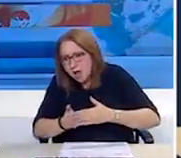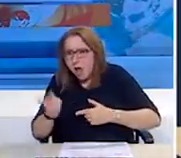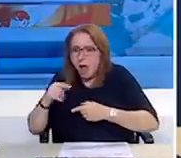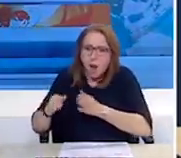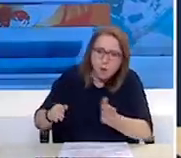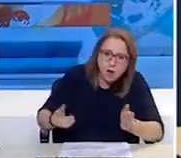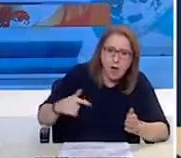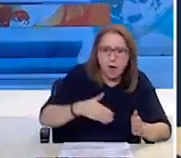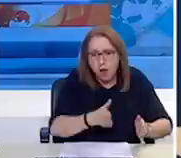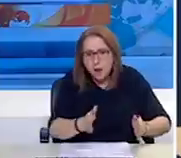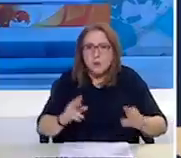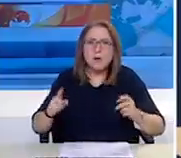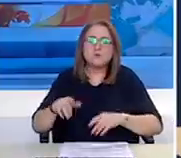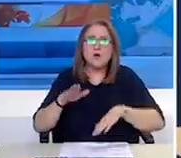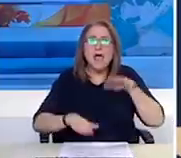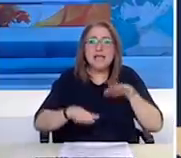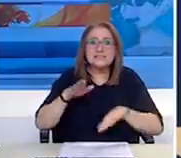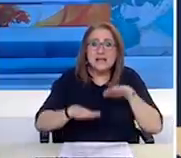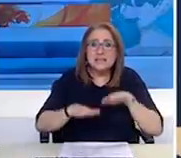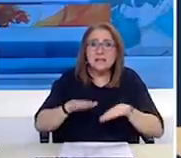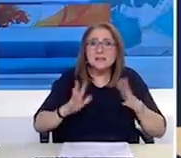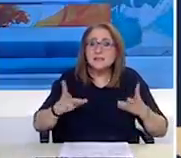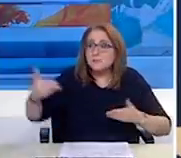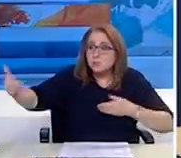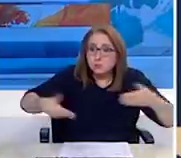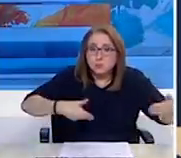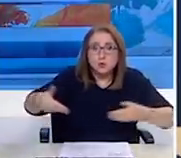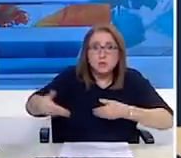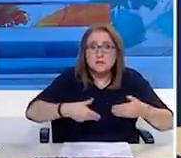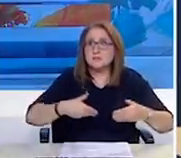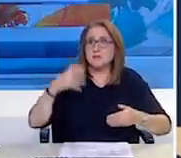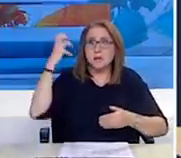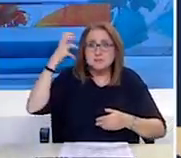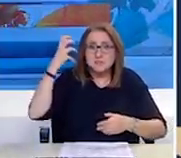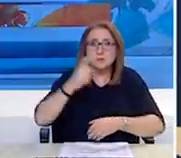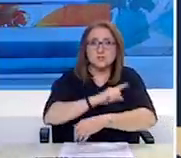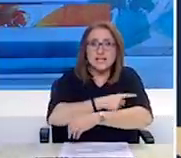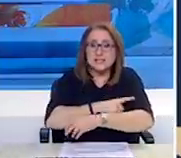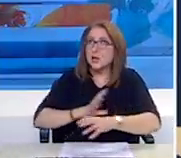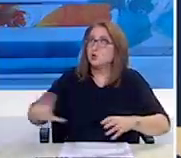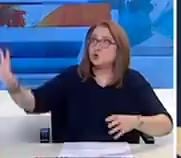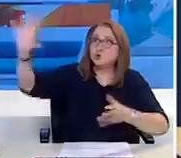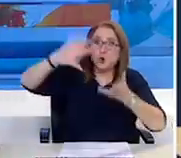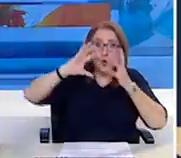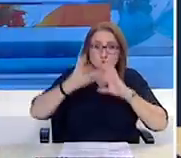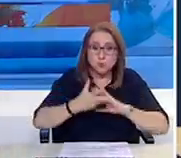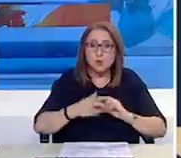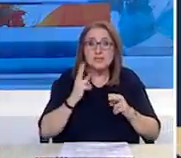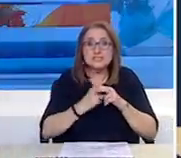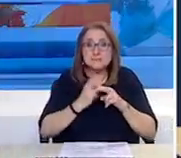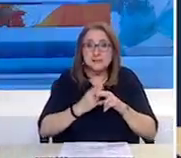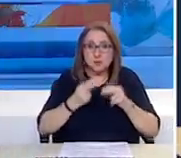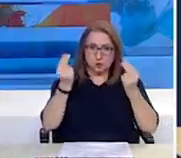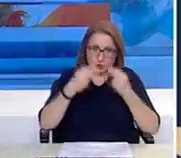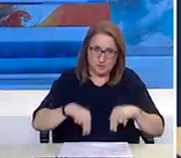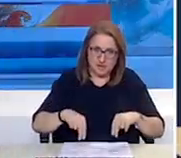τις προτάσεις των επιστημόνων. Αυτό που κρίνει τις επιλογές κάθε χώρας είναι το αποτέλεσμα. Και όπως βλέπετε, η Ελλάδα τα έχει πάει καλά και έχει γίνει